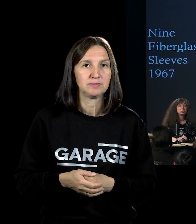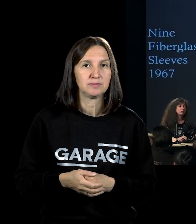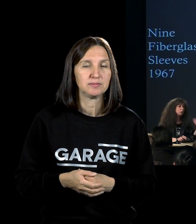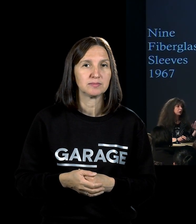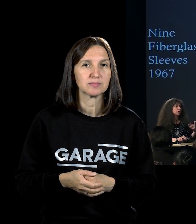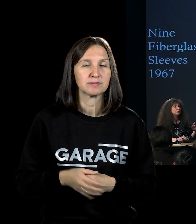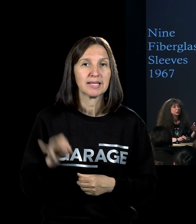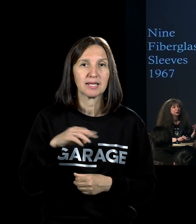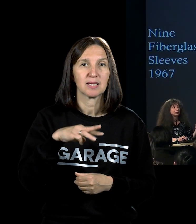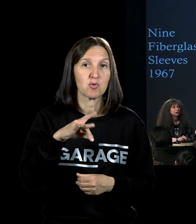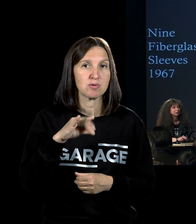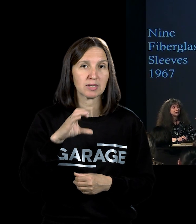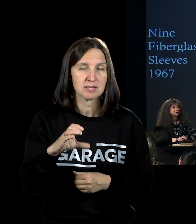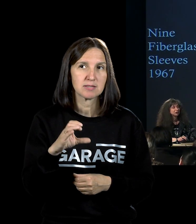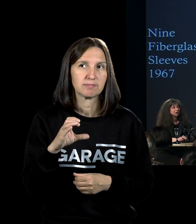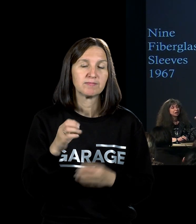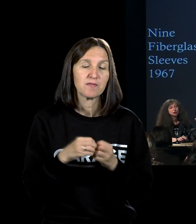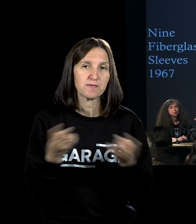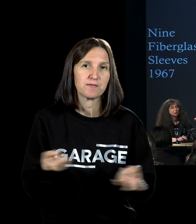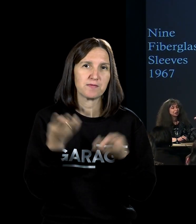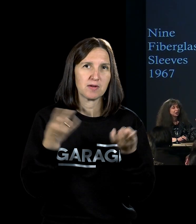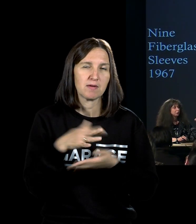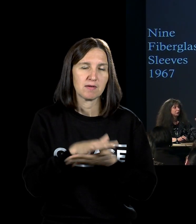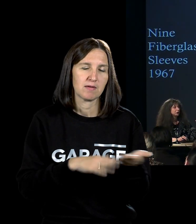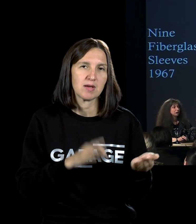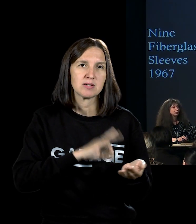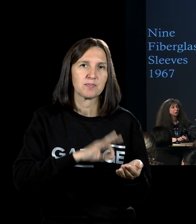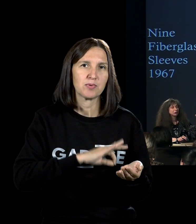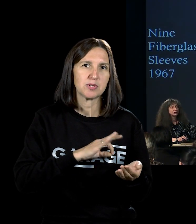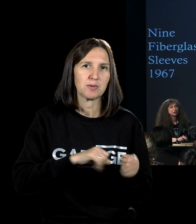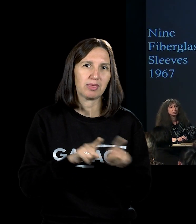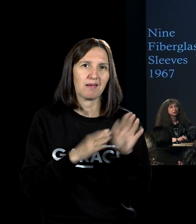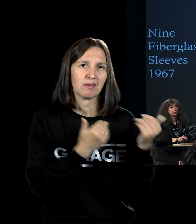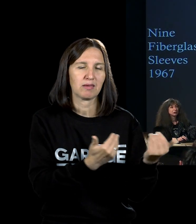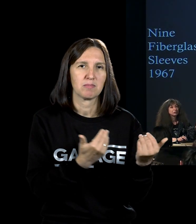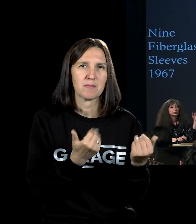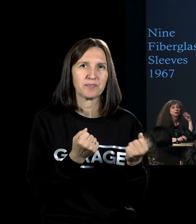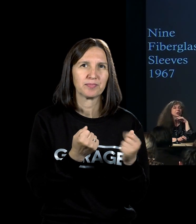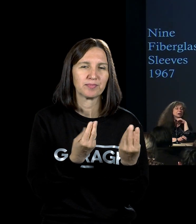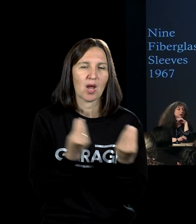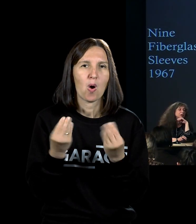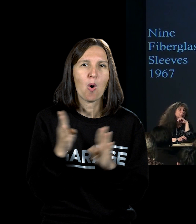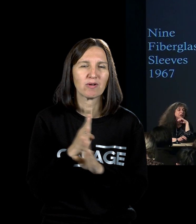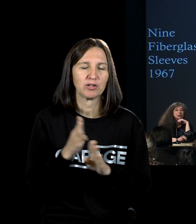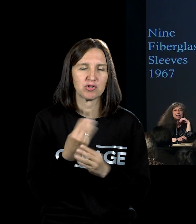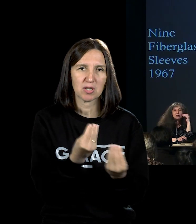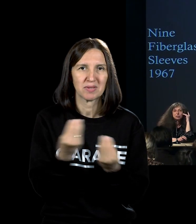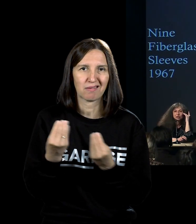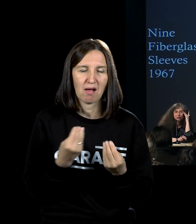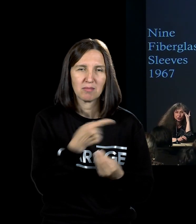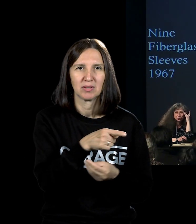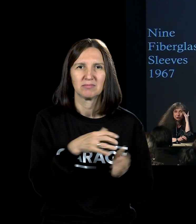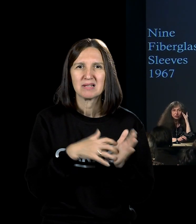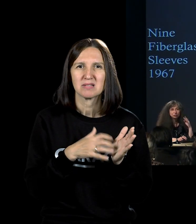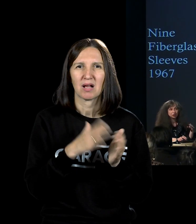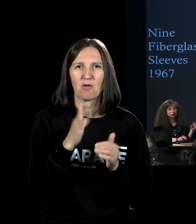как бы Моррис работает вот с этими самыми с органическими материалами, вот с таким вот стекловолокном, да, который здесь выглядит